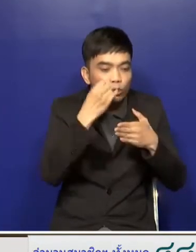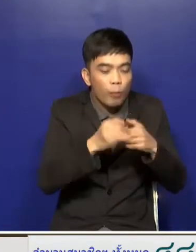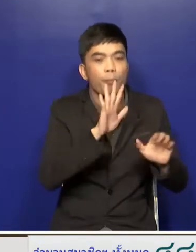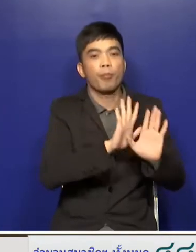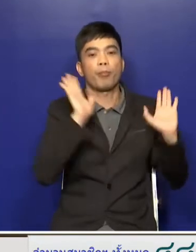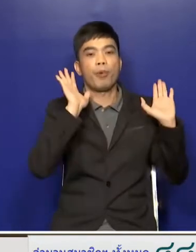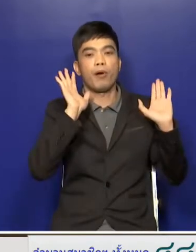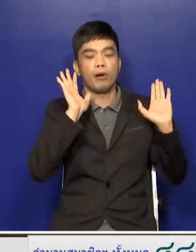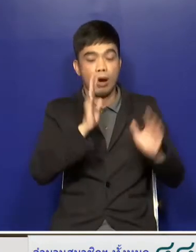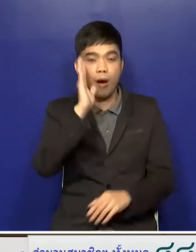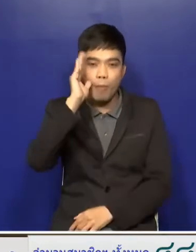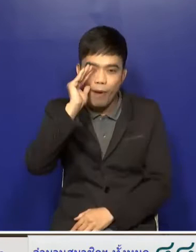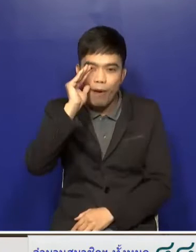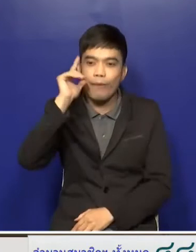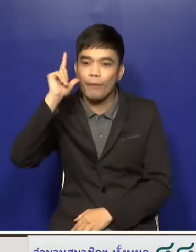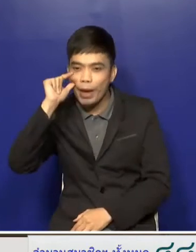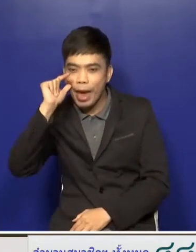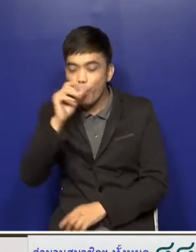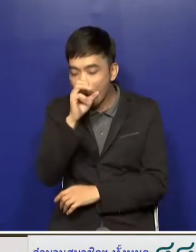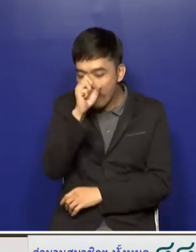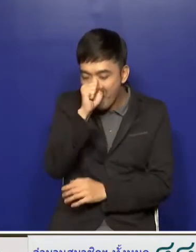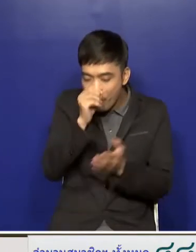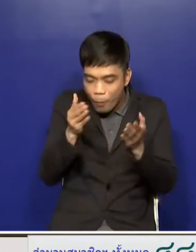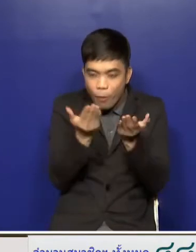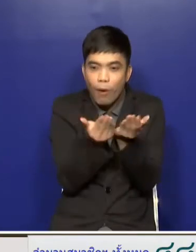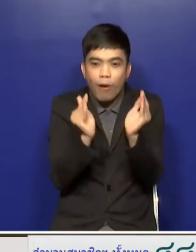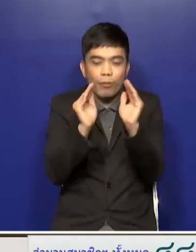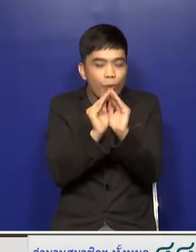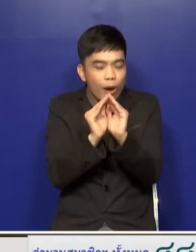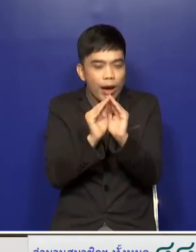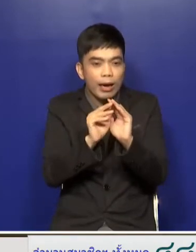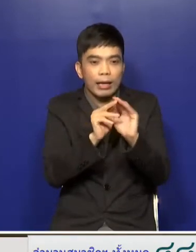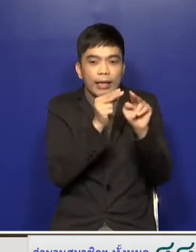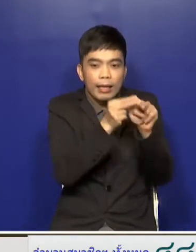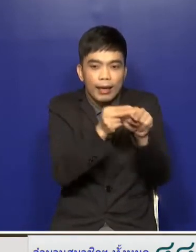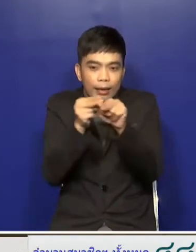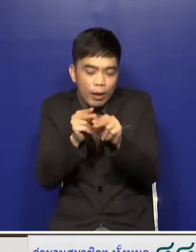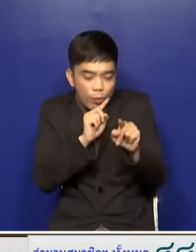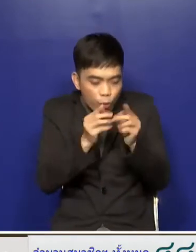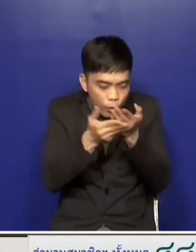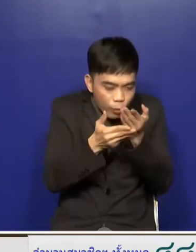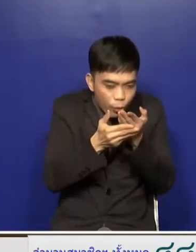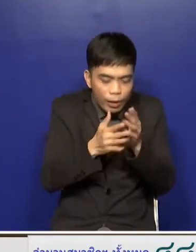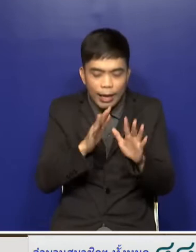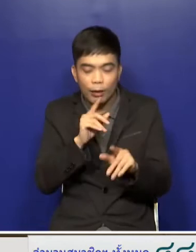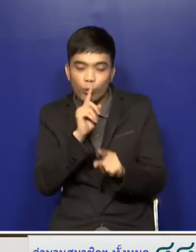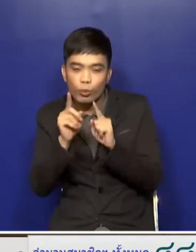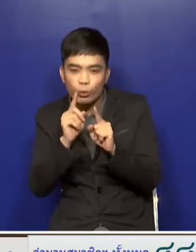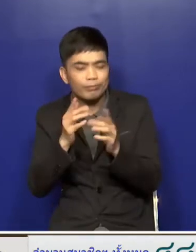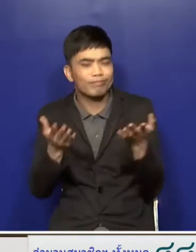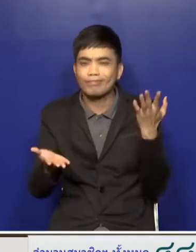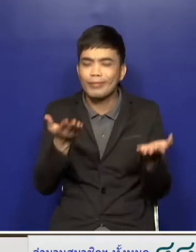ระว่างพ่อกัแฝ่หรอเปความลพดคุยกับตัวขอบโควข้เองหรอเป็การตะอวยกัระว่าง